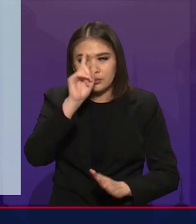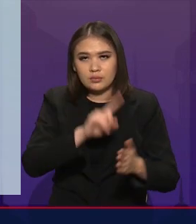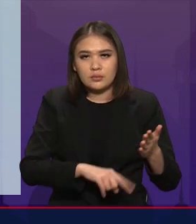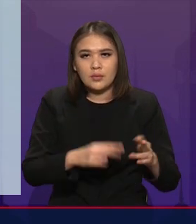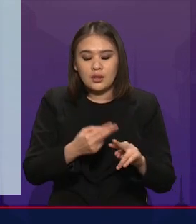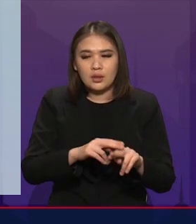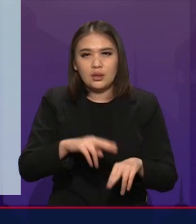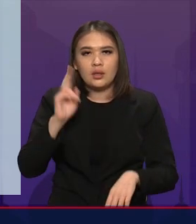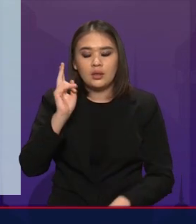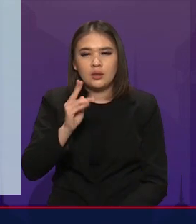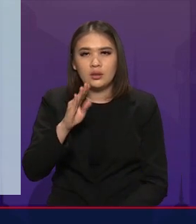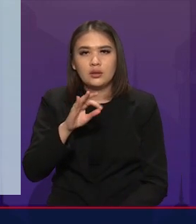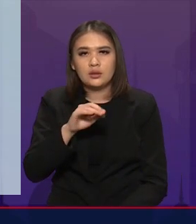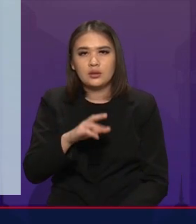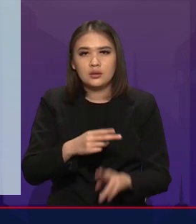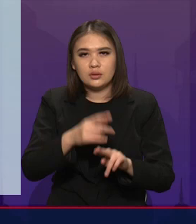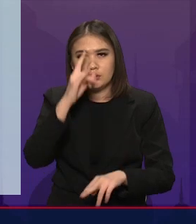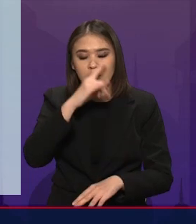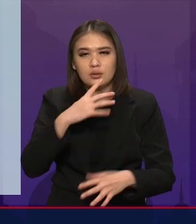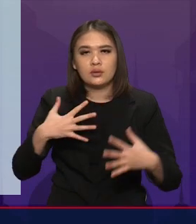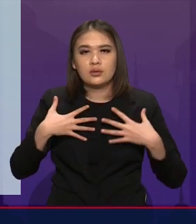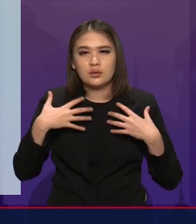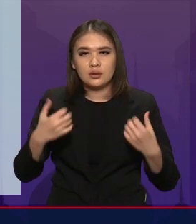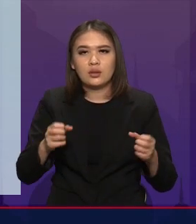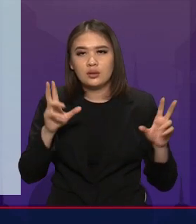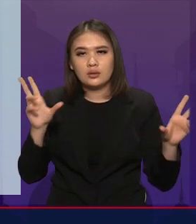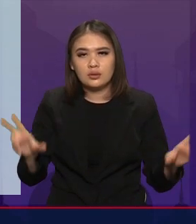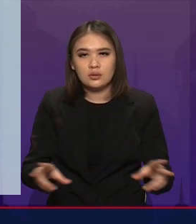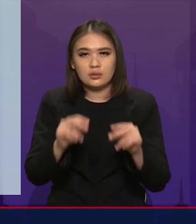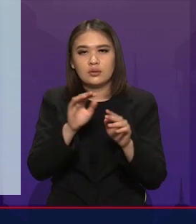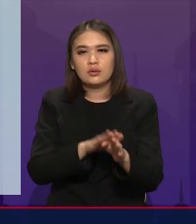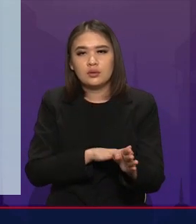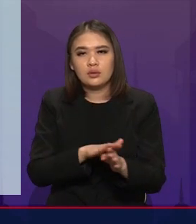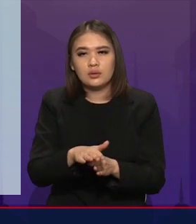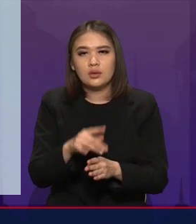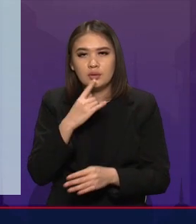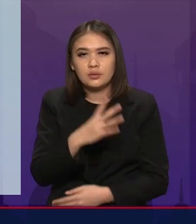Қасым-Жомарт Тоқаев қазақстандықтарға зор денсаулық, амандық, толайым табыс тіледі.